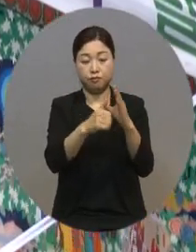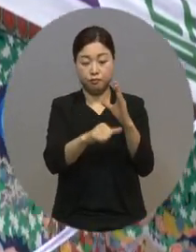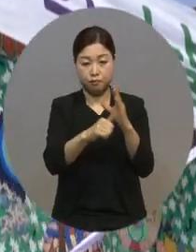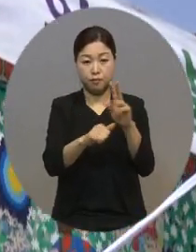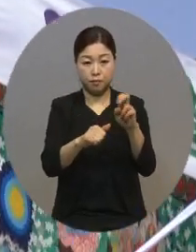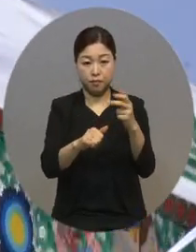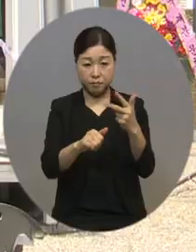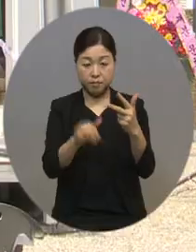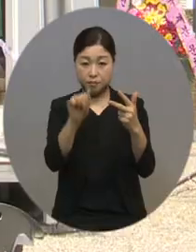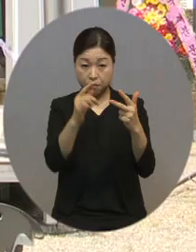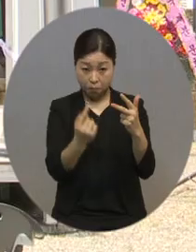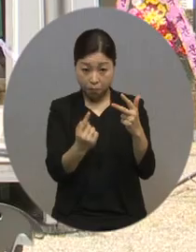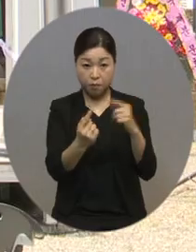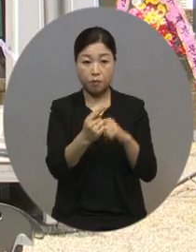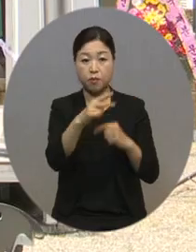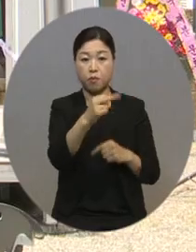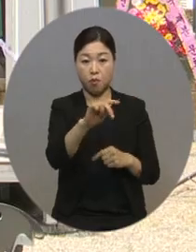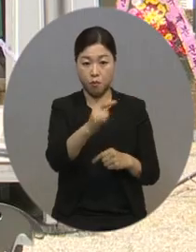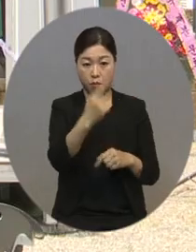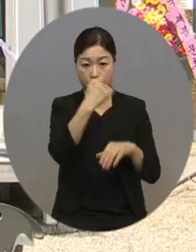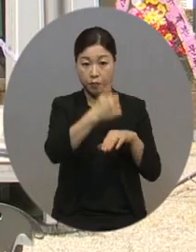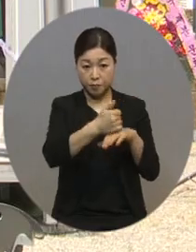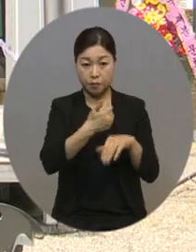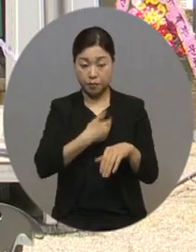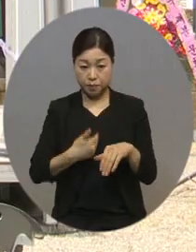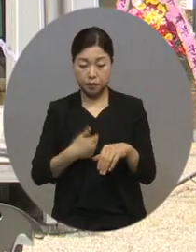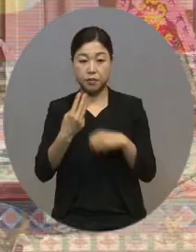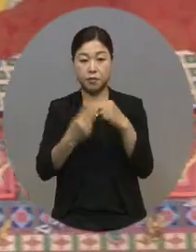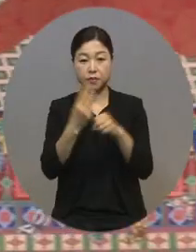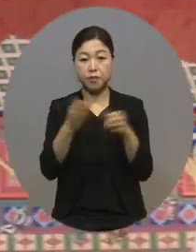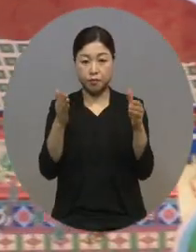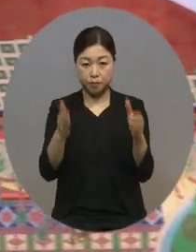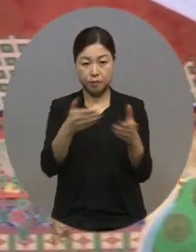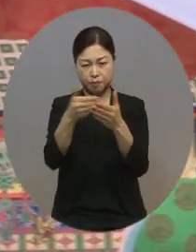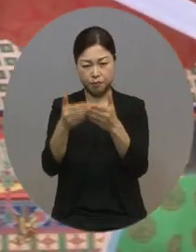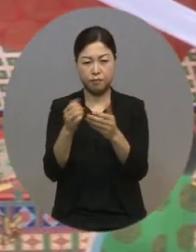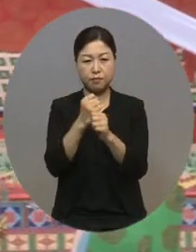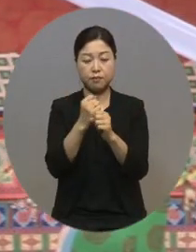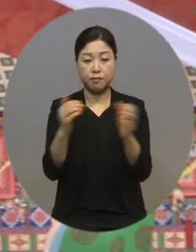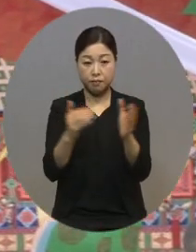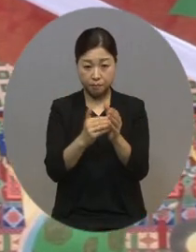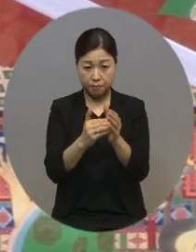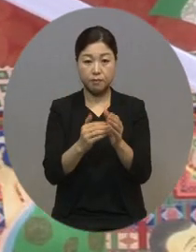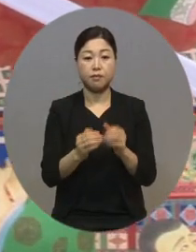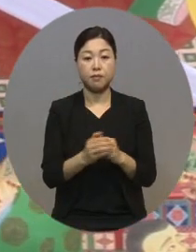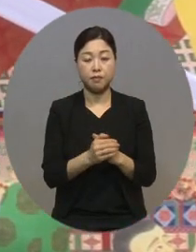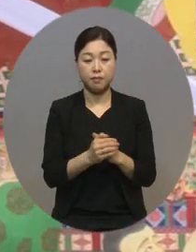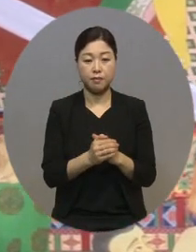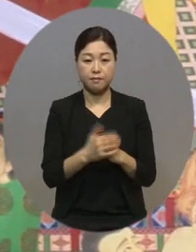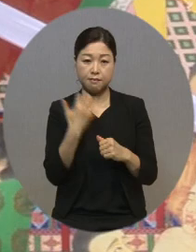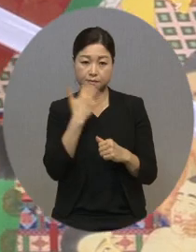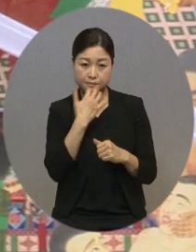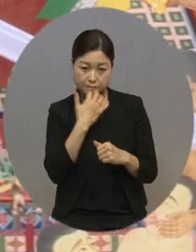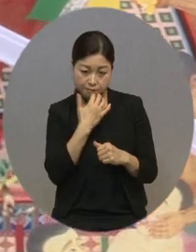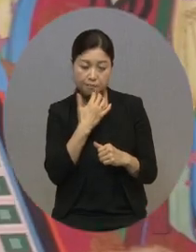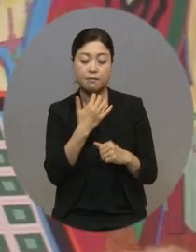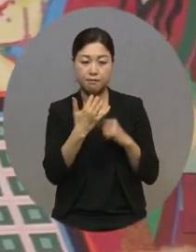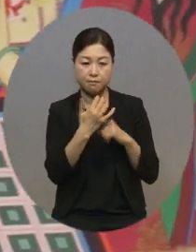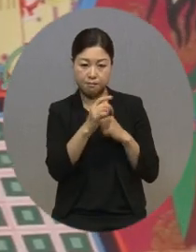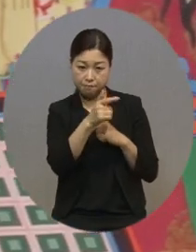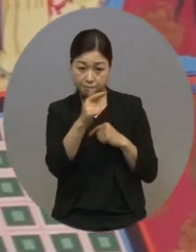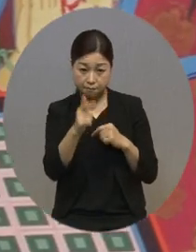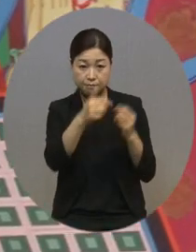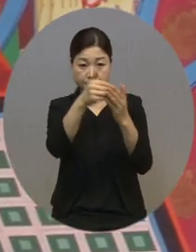도원 스님과 제자들이 함께 3년여에 걸쳐 제작한 것이며, 전통 한려인 색채와 당채로 채색된